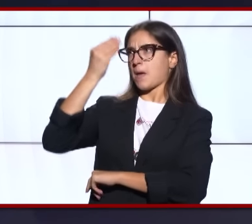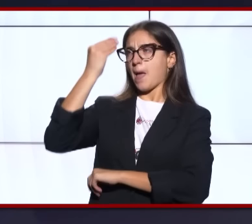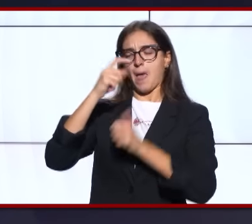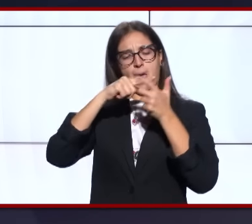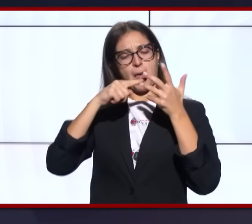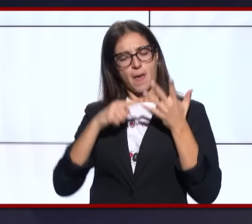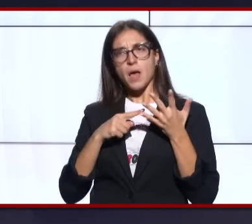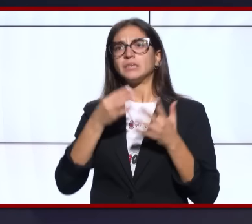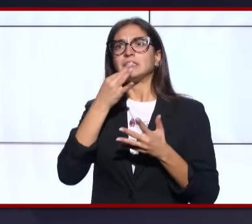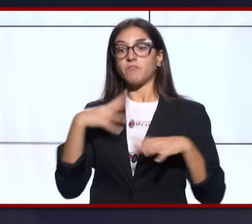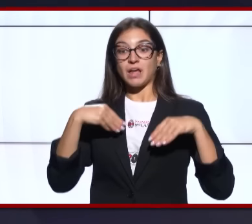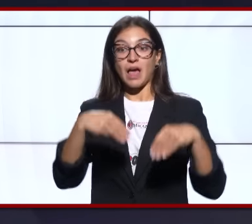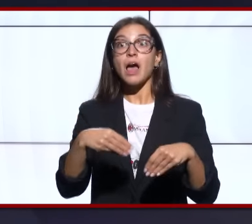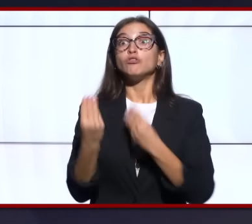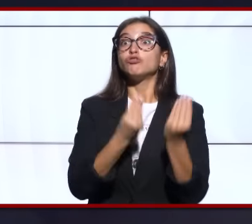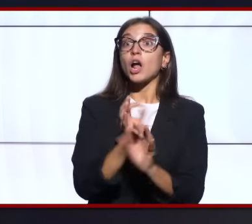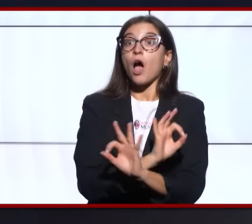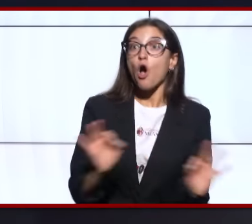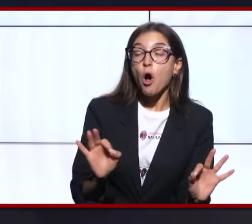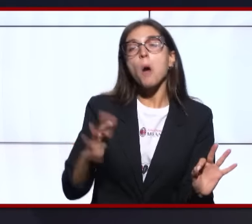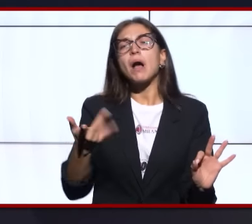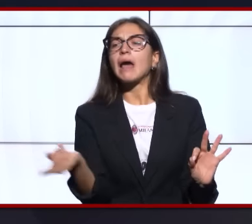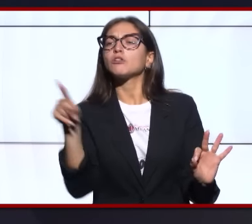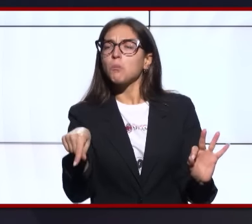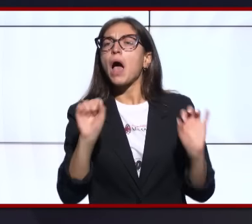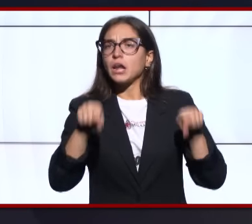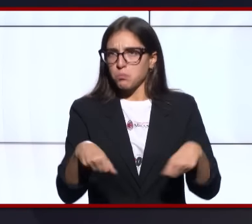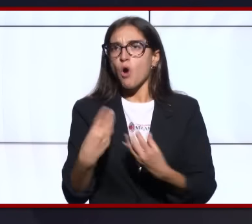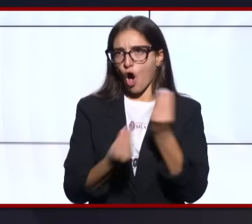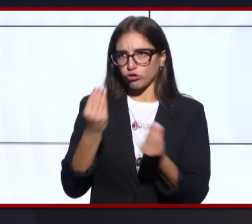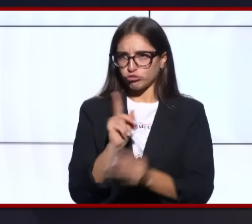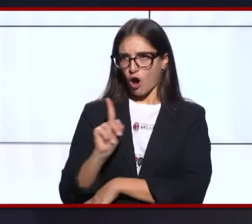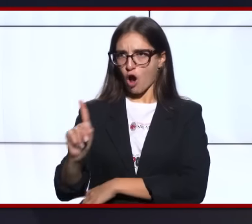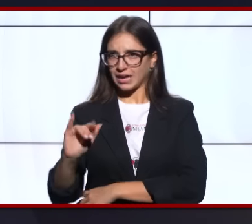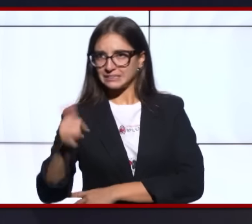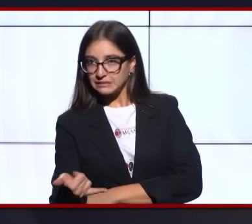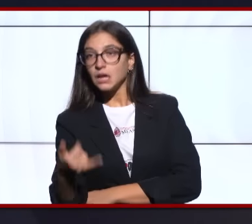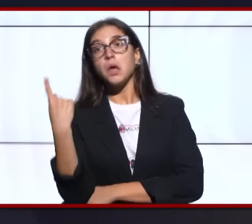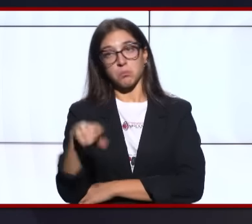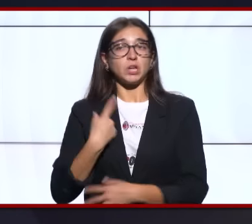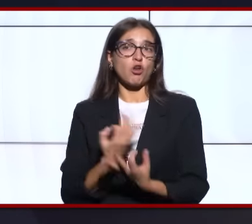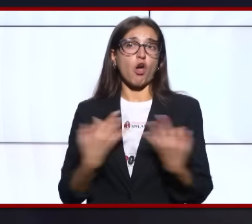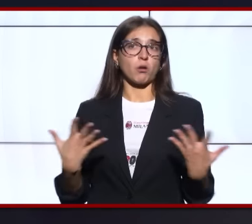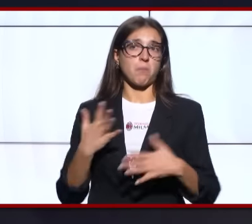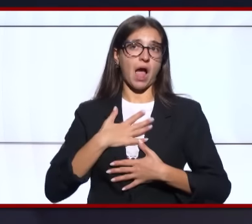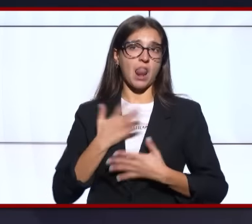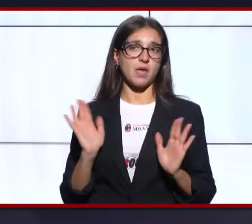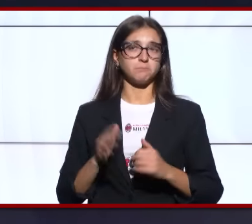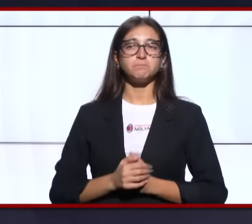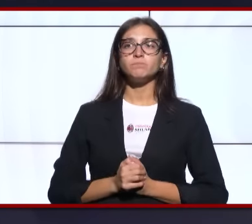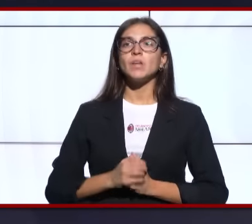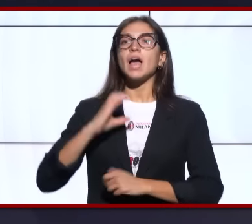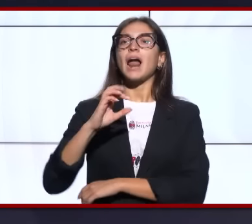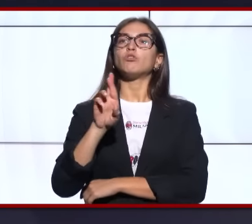giocato magari gioca domani e per me questo è molto normale Claudio